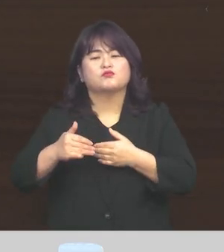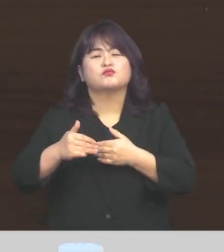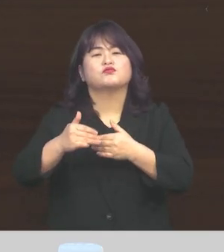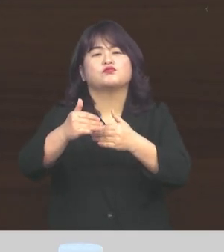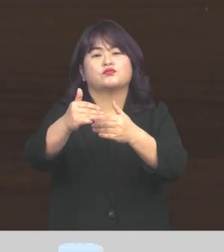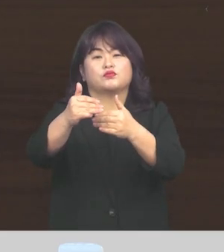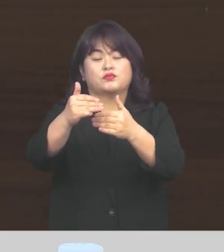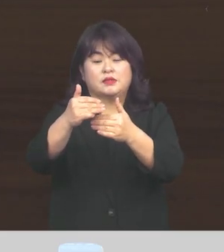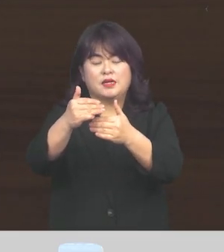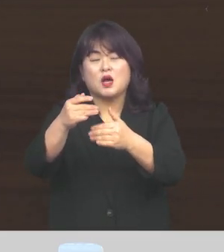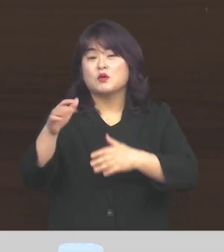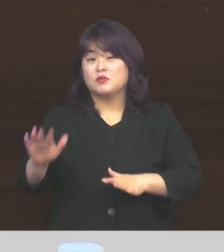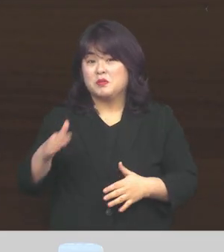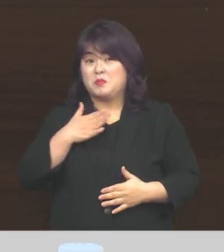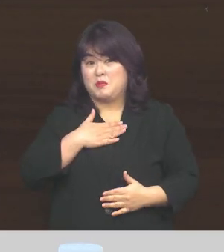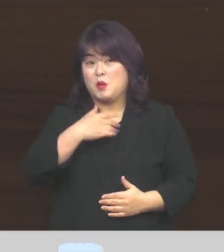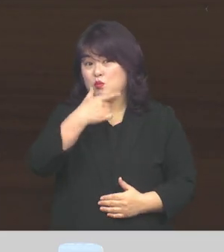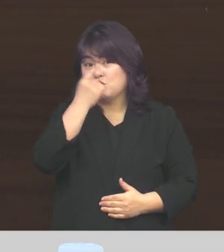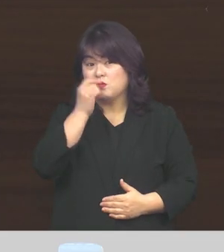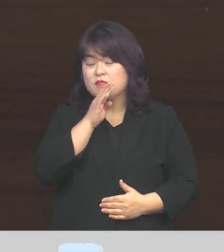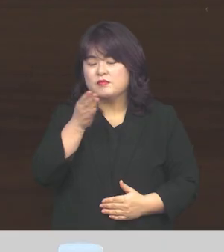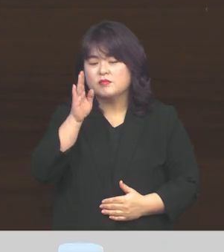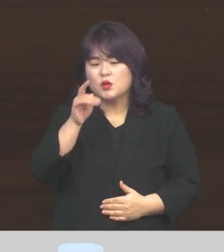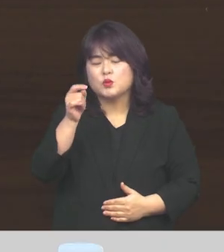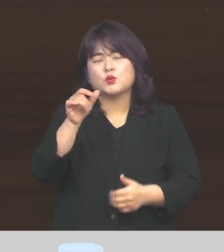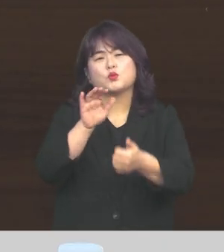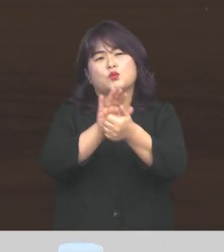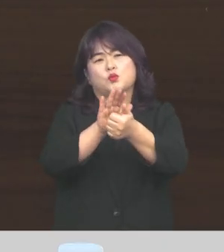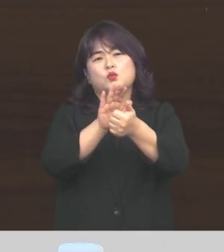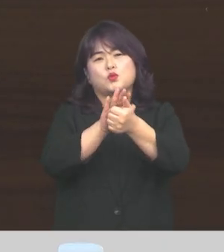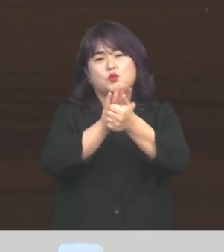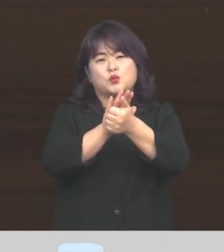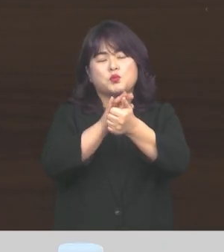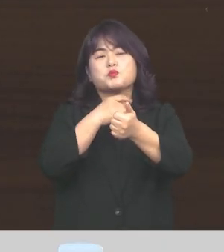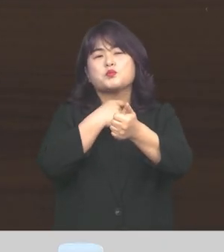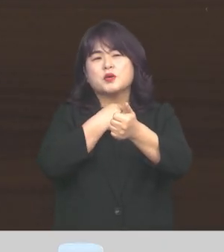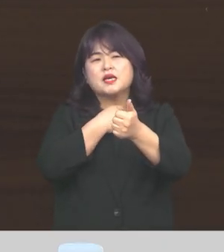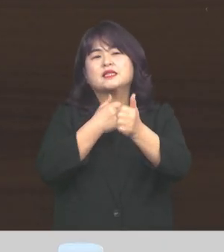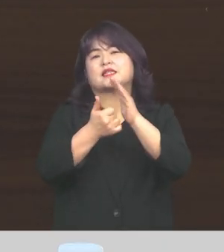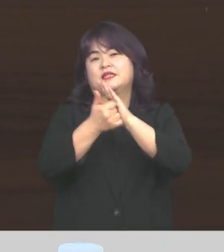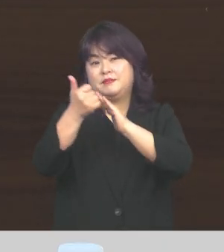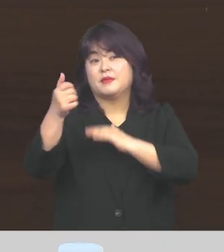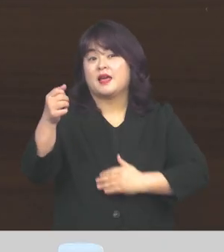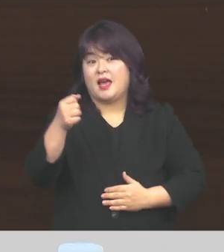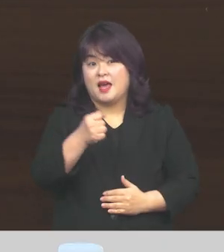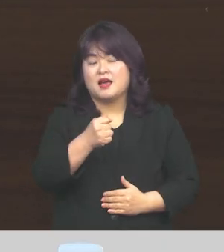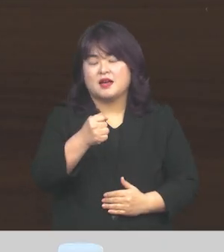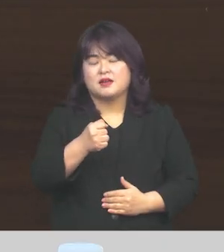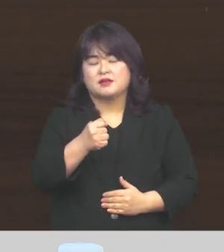여정에 미력하지만 조금이라도 기여할 수 있으면 좋겠다는 희망을 가지고